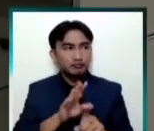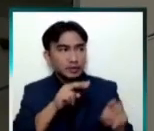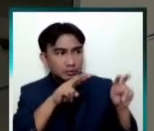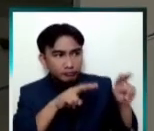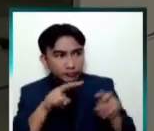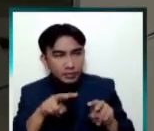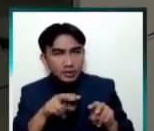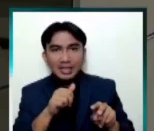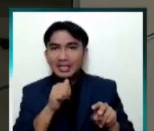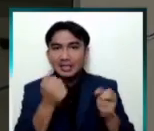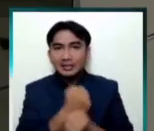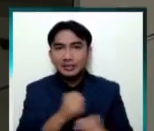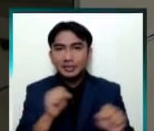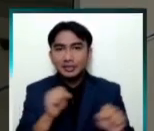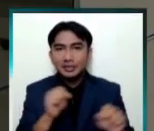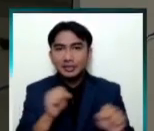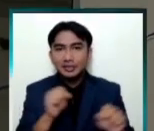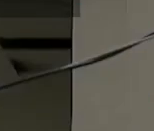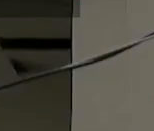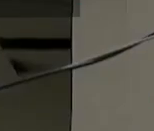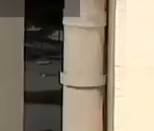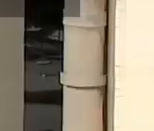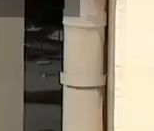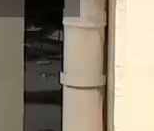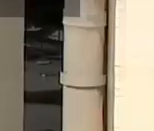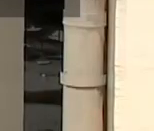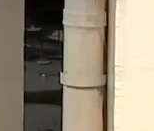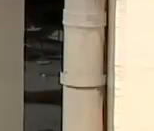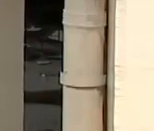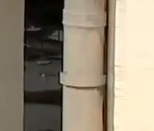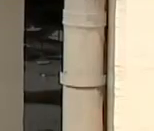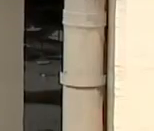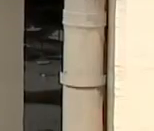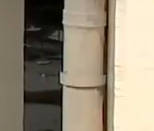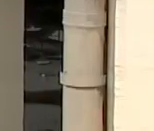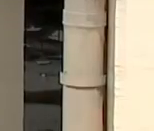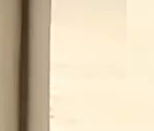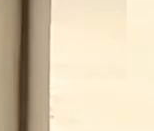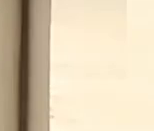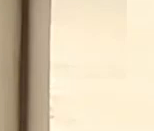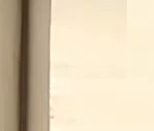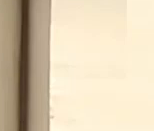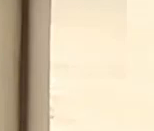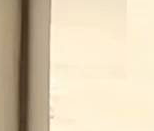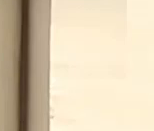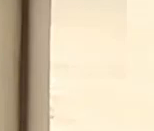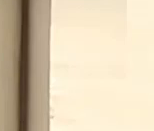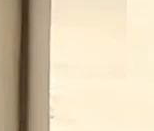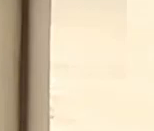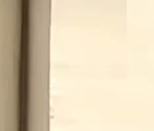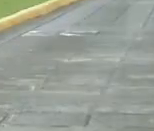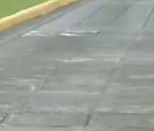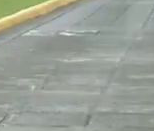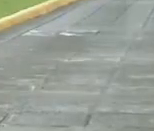mga istruktura sa paaralan. Ayon naman sa DepEd, ang mga pribadong paaralan, community learning centers at mga universidad ang